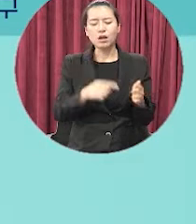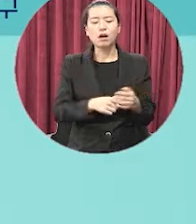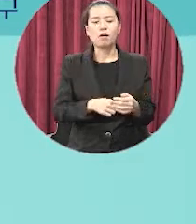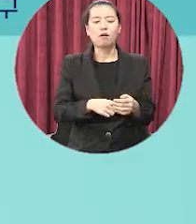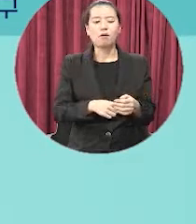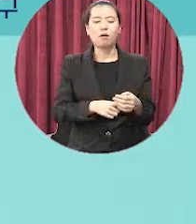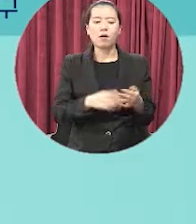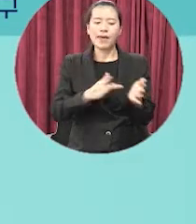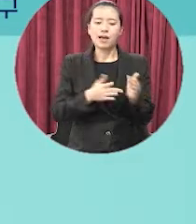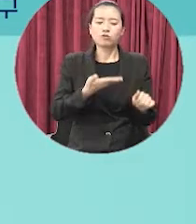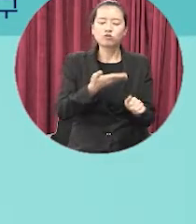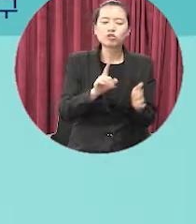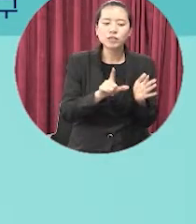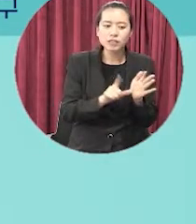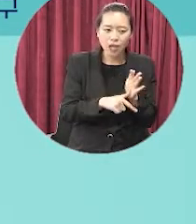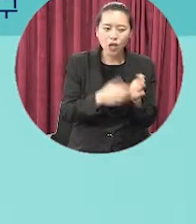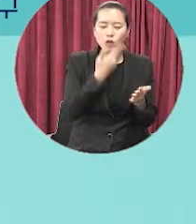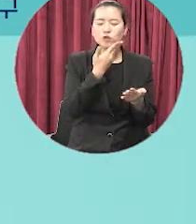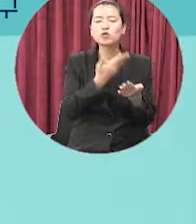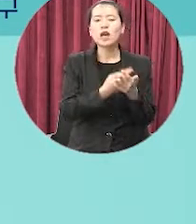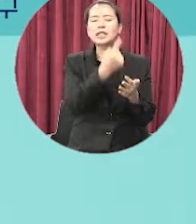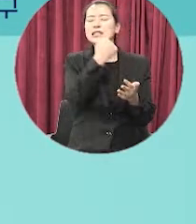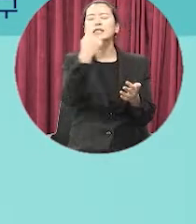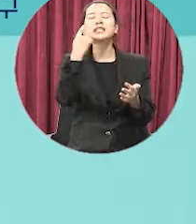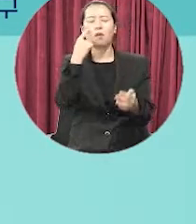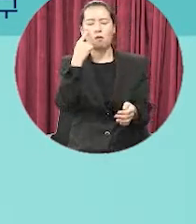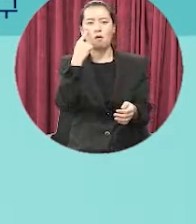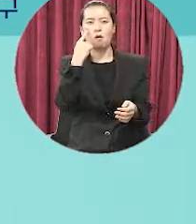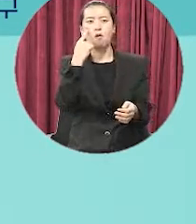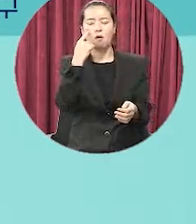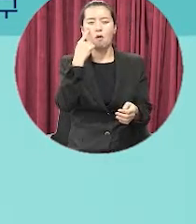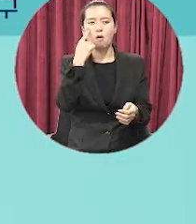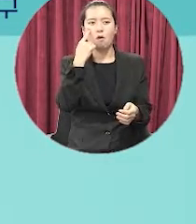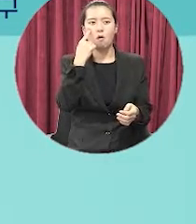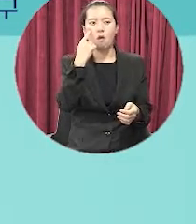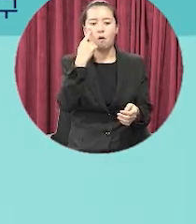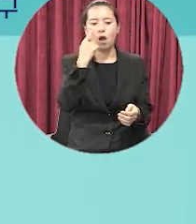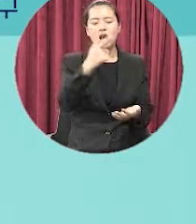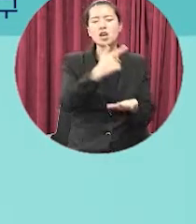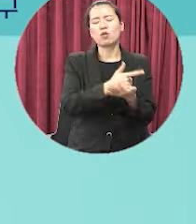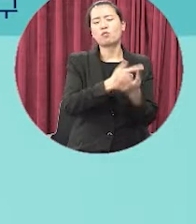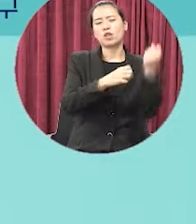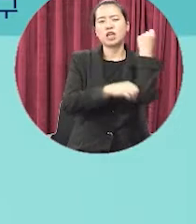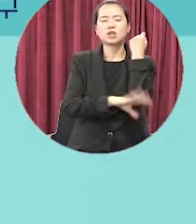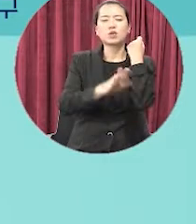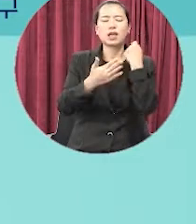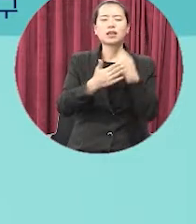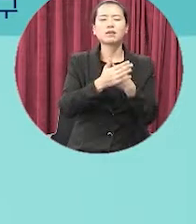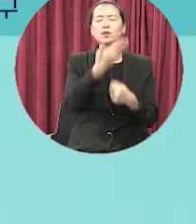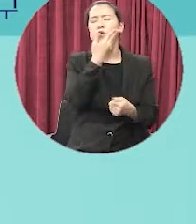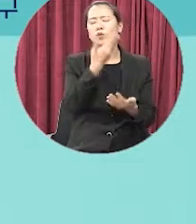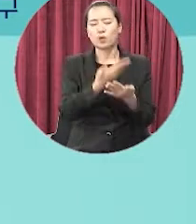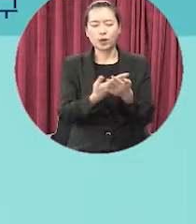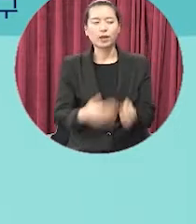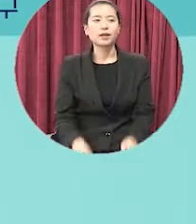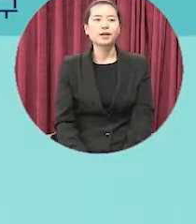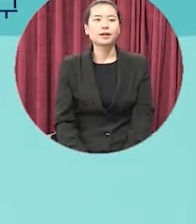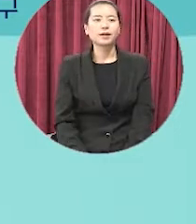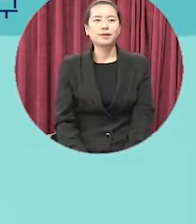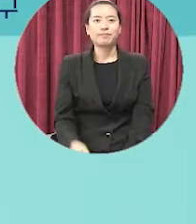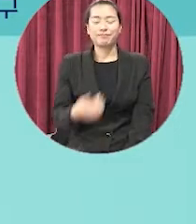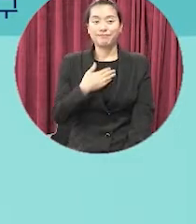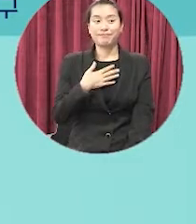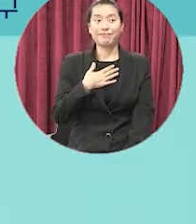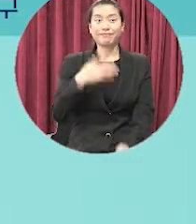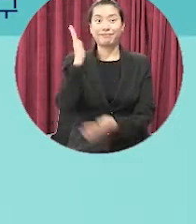이런 증거들을 데이터 직접 조류 없이 아주 빠른 시간에 생산할 수 있다는게 굉장히 중요하게 됐죠 이 정도로 제가